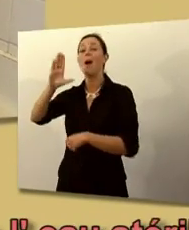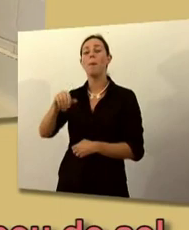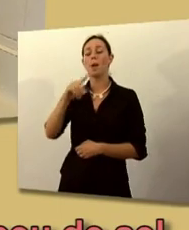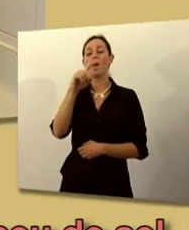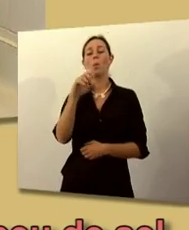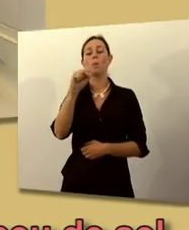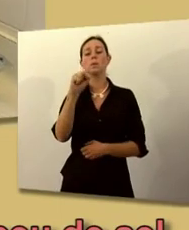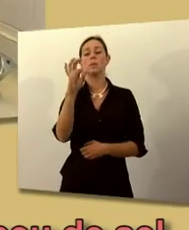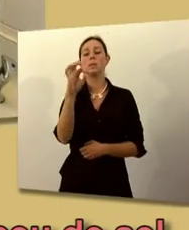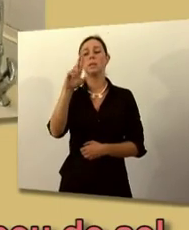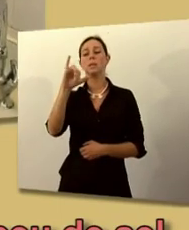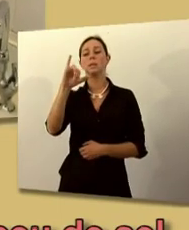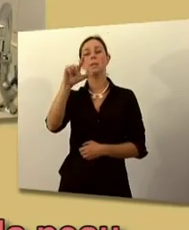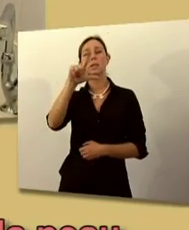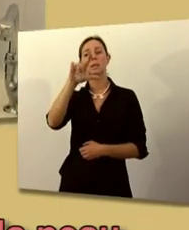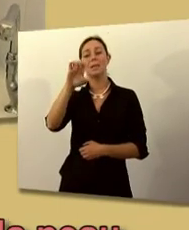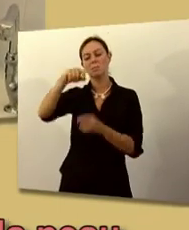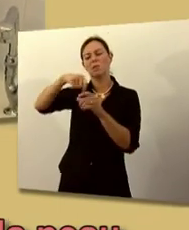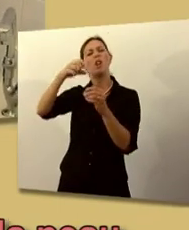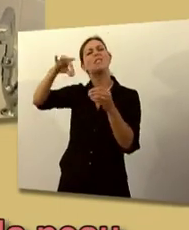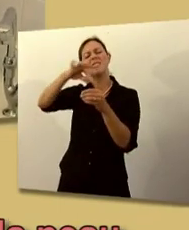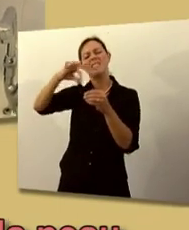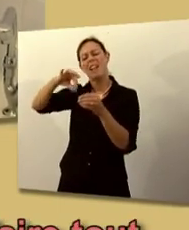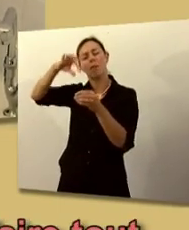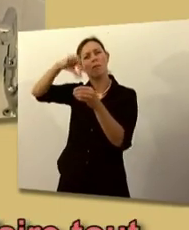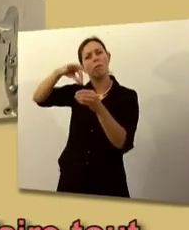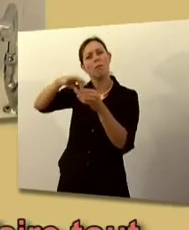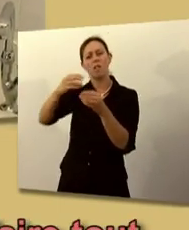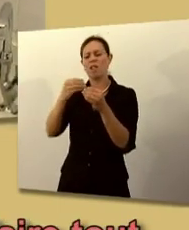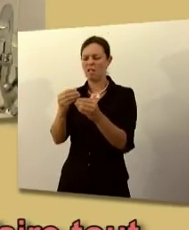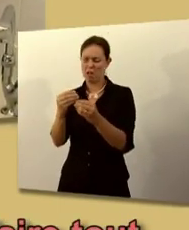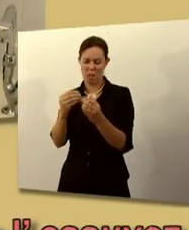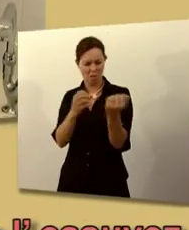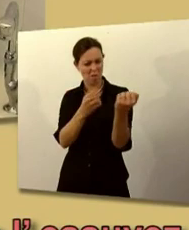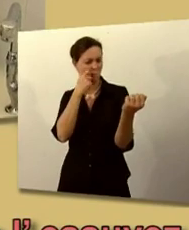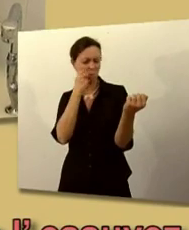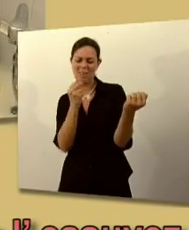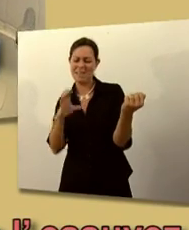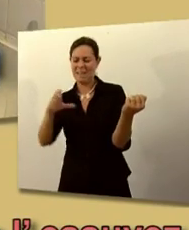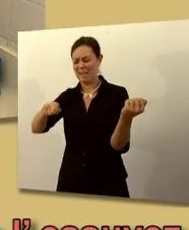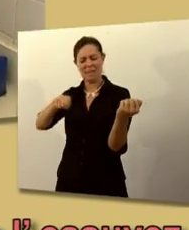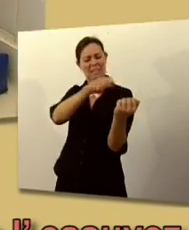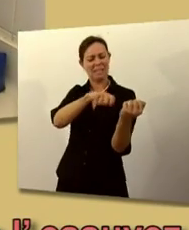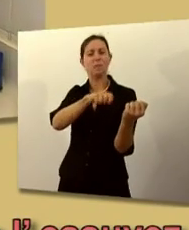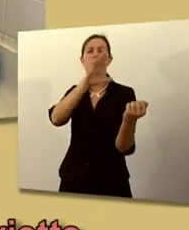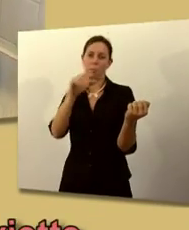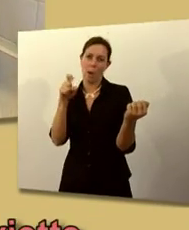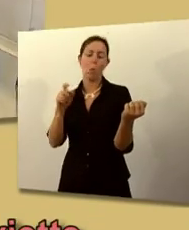sel. Donc, ça assèche la peau. Donc, vous pouvez faire tout le visage et l'essuyer avec le coin de votre serviette.